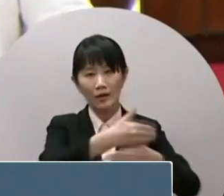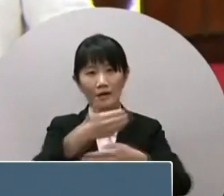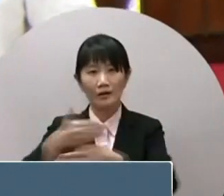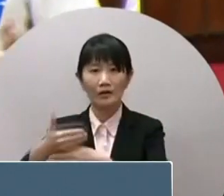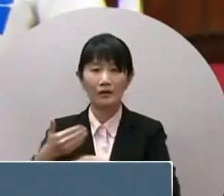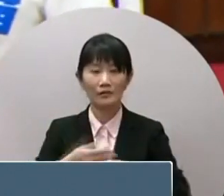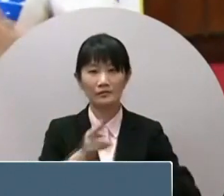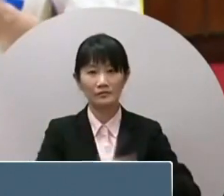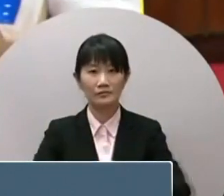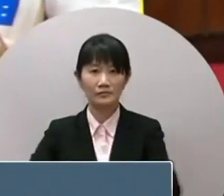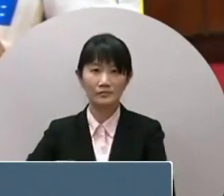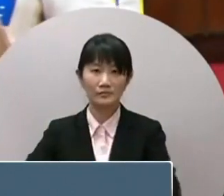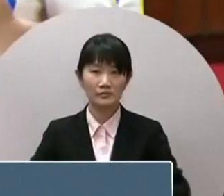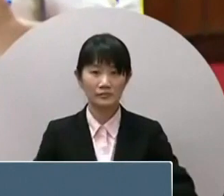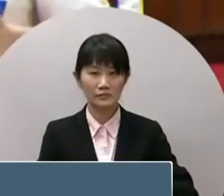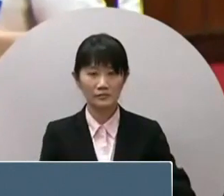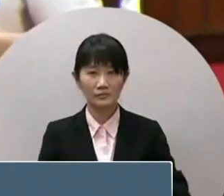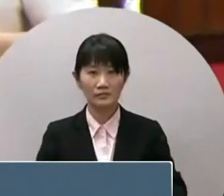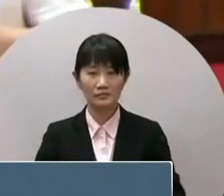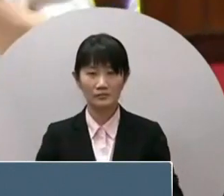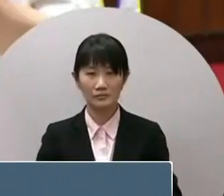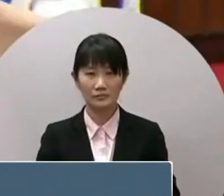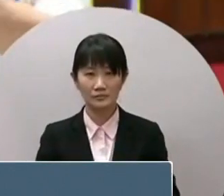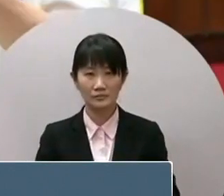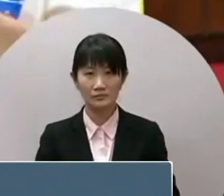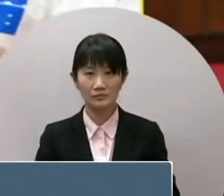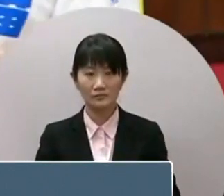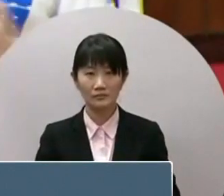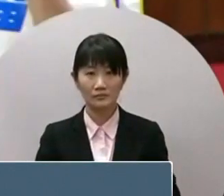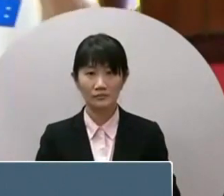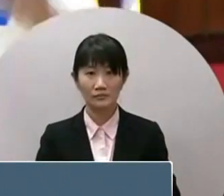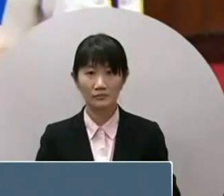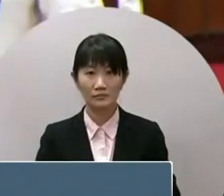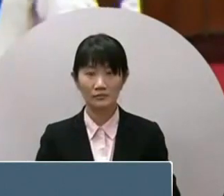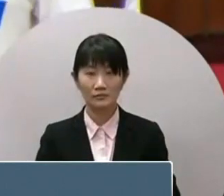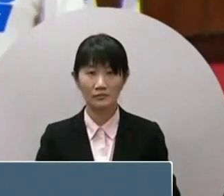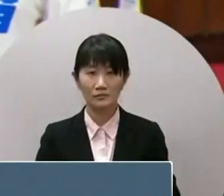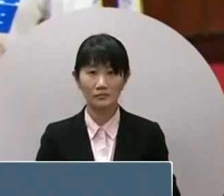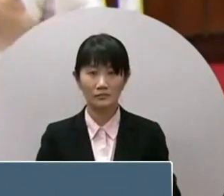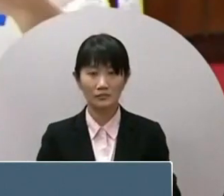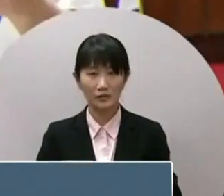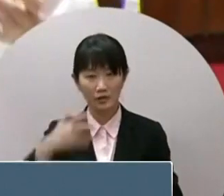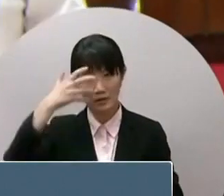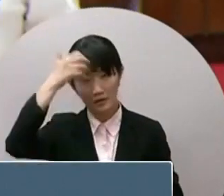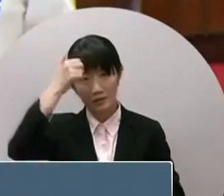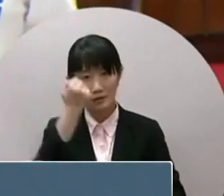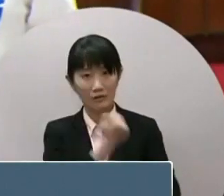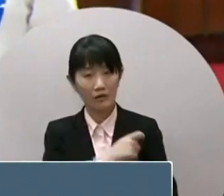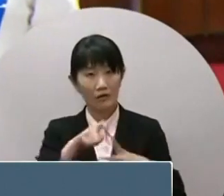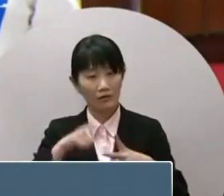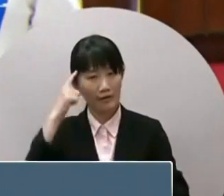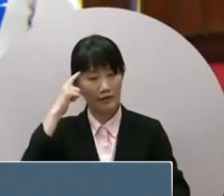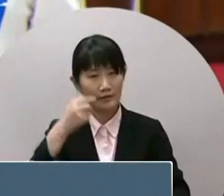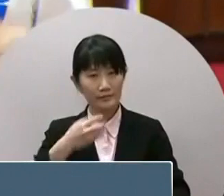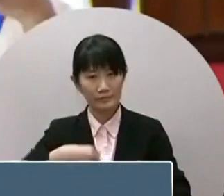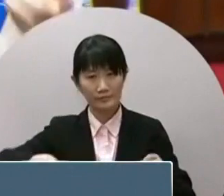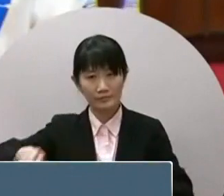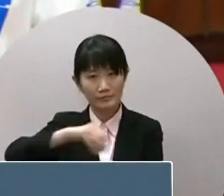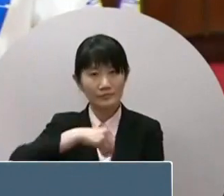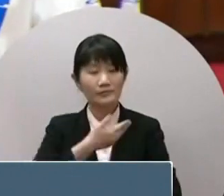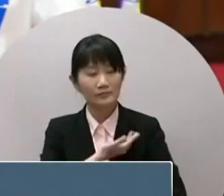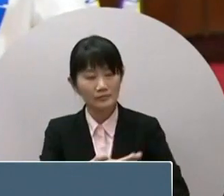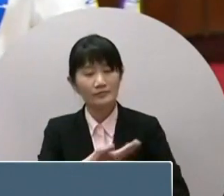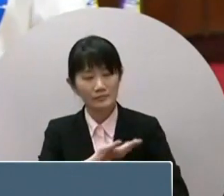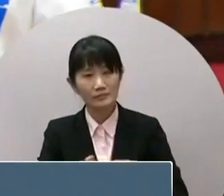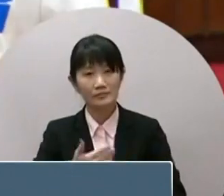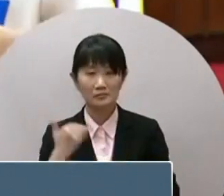做了，没有做了，因为大家都雇主跟劳工互相体谅，啊，他们也解